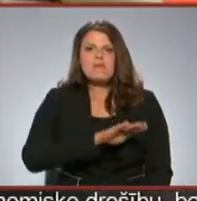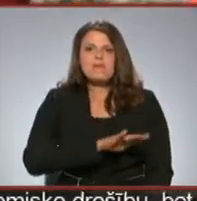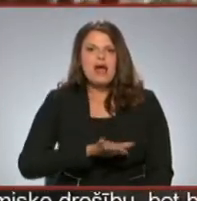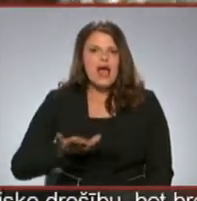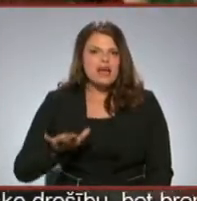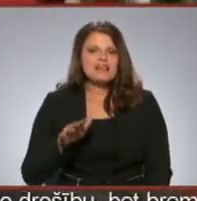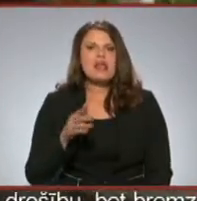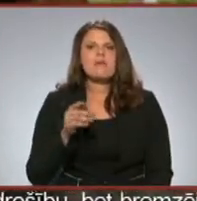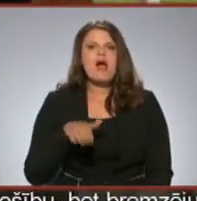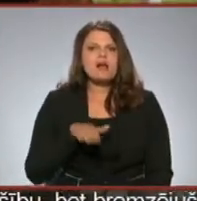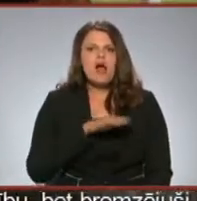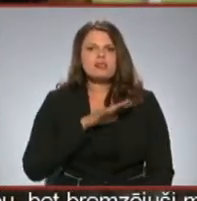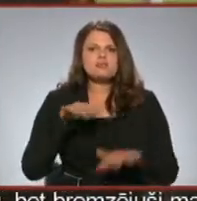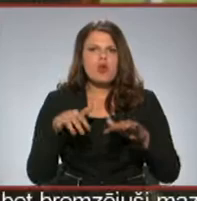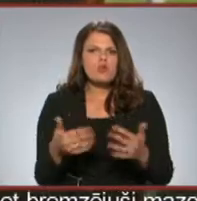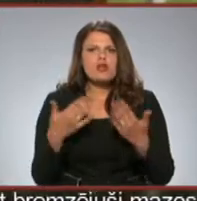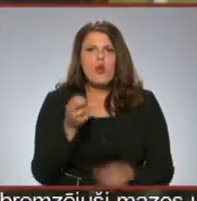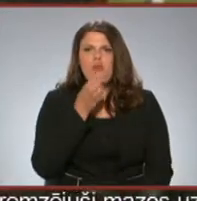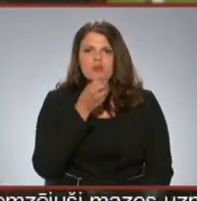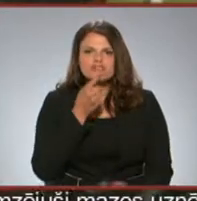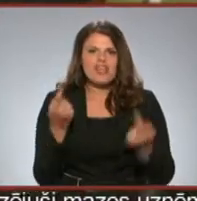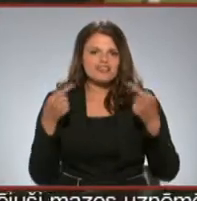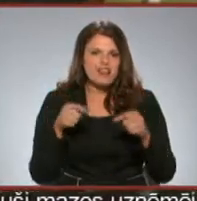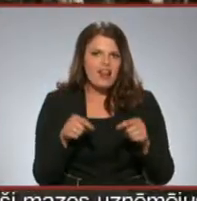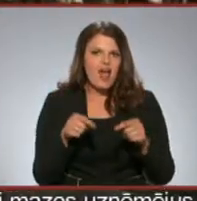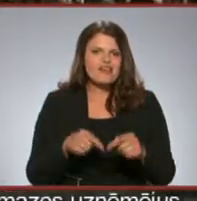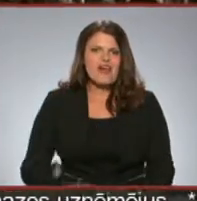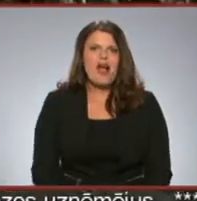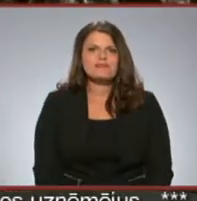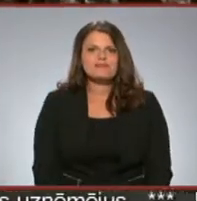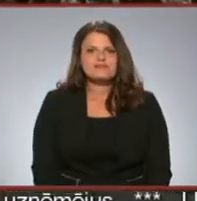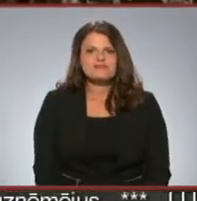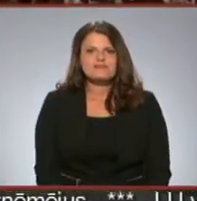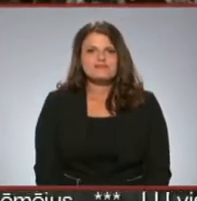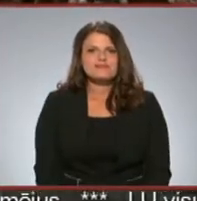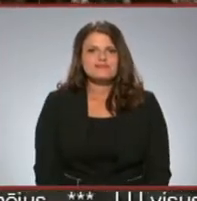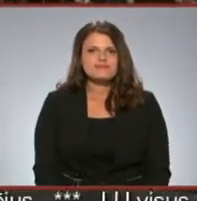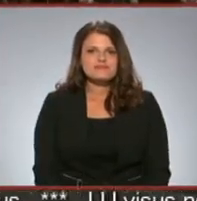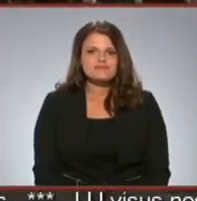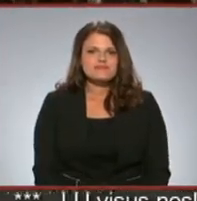apmeklētājiem kājiņas bija nogurušas jau pusdienas laikā. Māja Migla, Dainis Lācis, Latvijas televīzija.